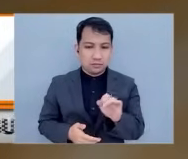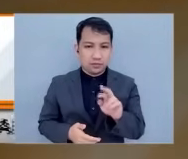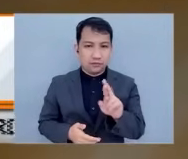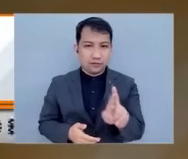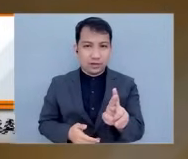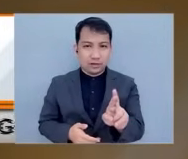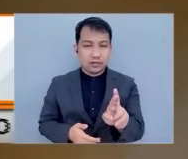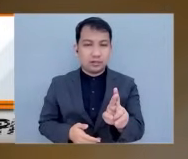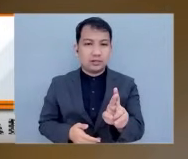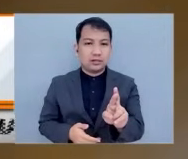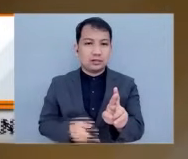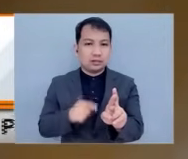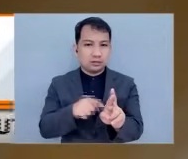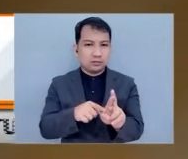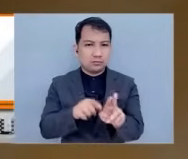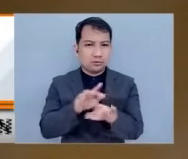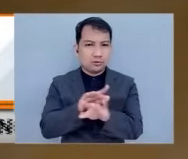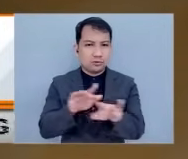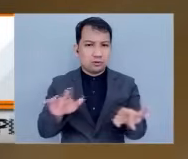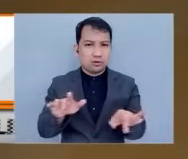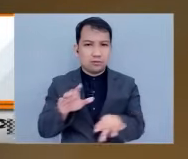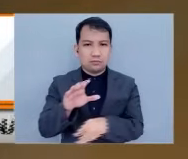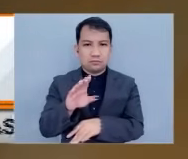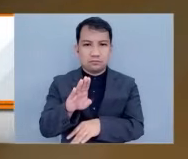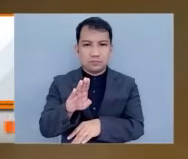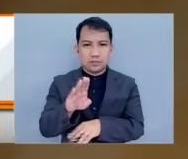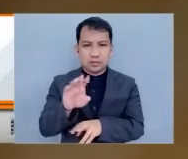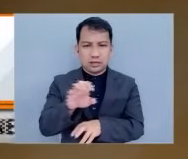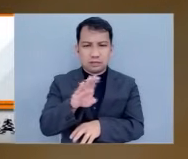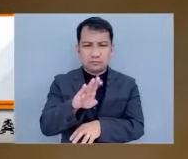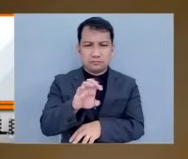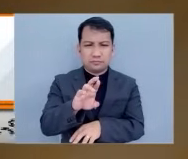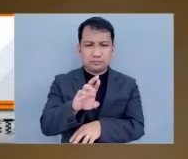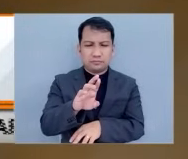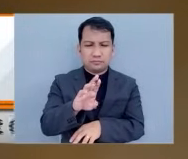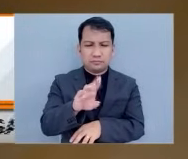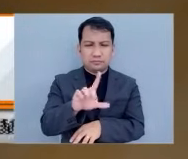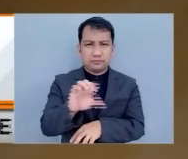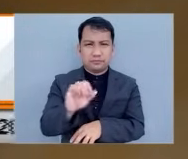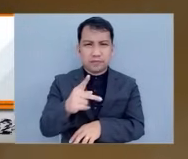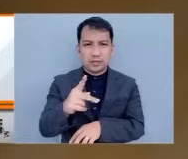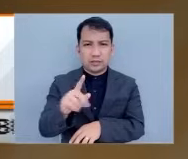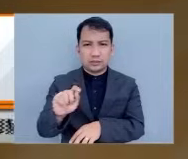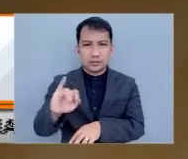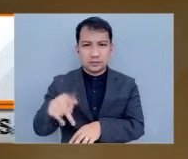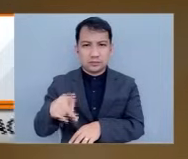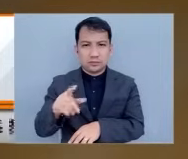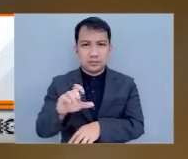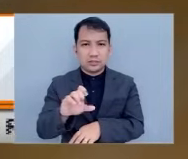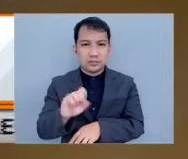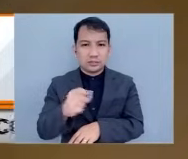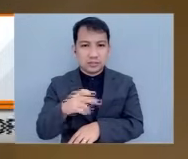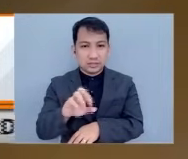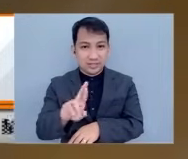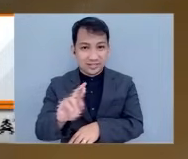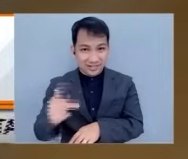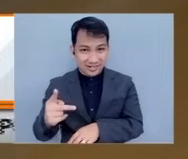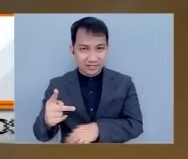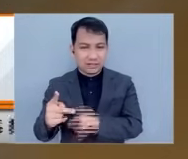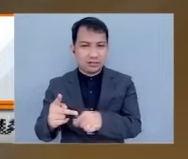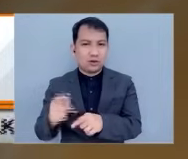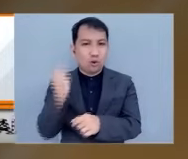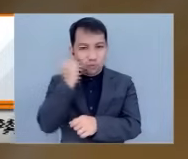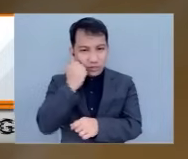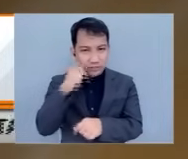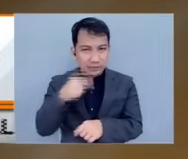Resources, black tip shark ang nakita sa Santander. Karaniwan daw ito sa Cebu, partikular sa Tanyon Strait. Madalas din daw napapadpad